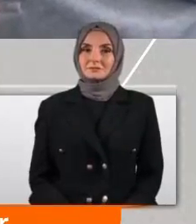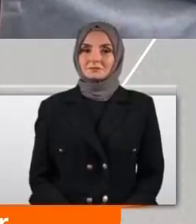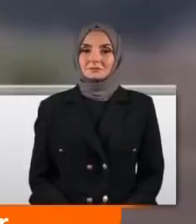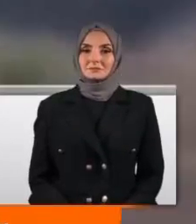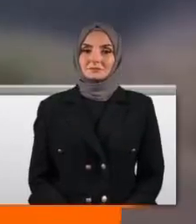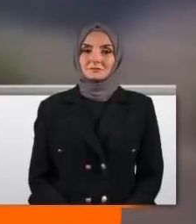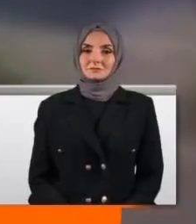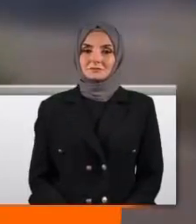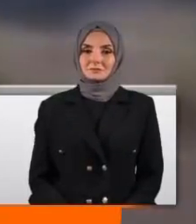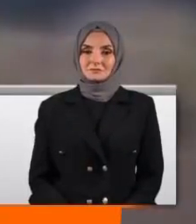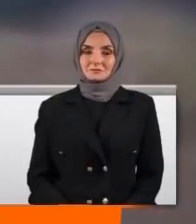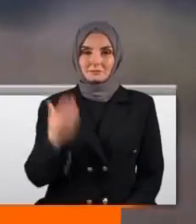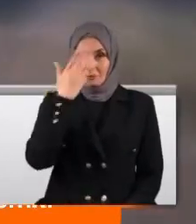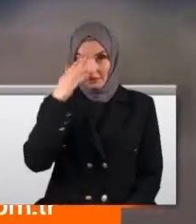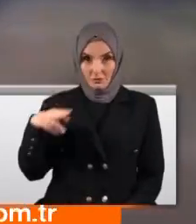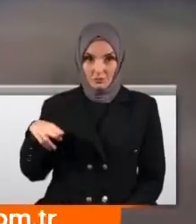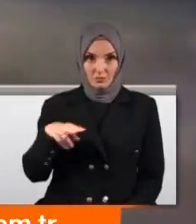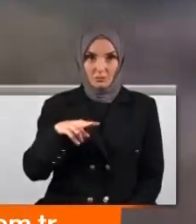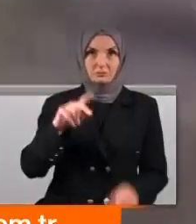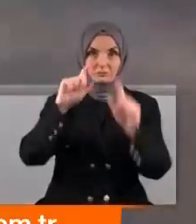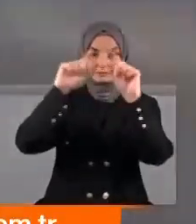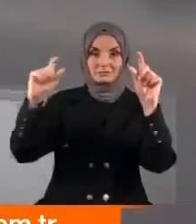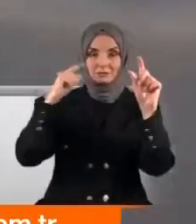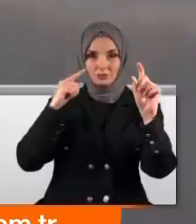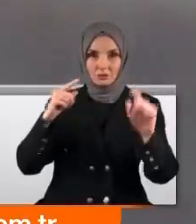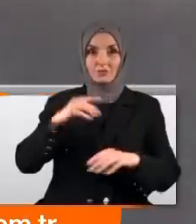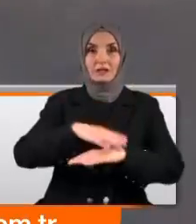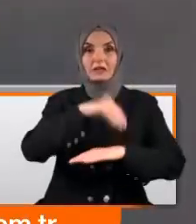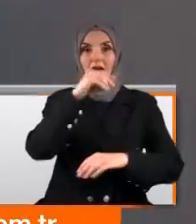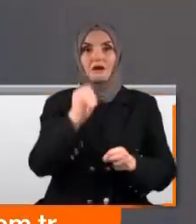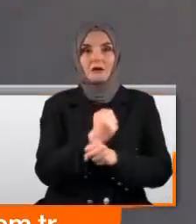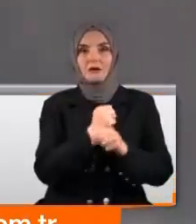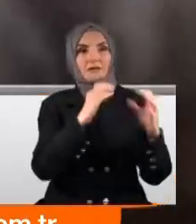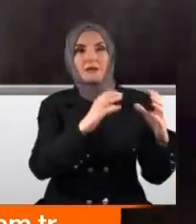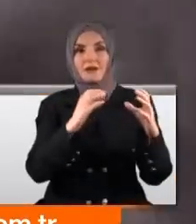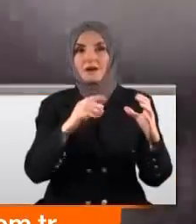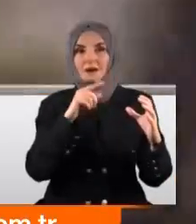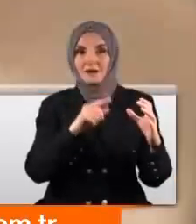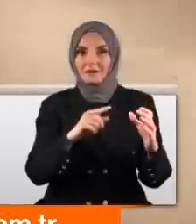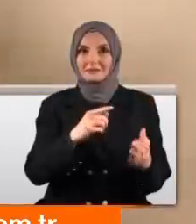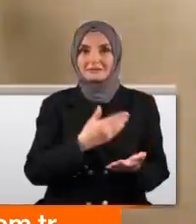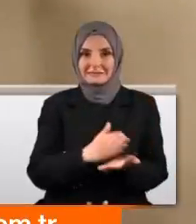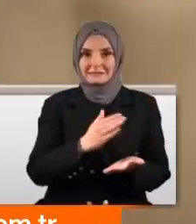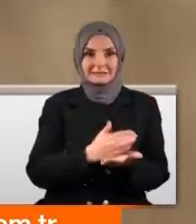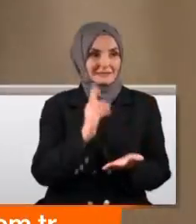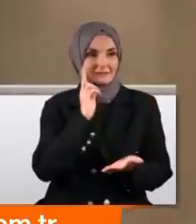başımıza gelse. Karayolları dağdaki kayaların temizlenmesi için çalışma başlattı.